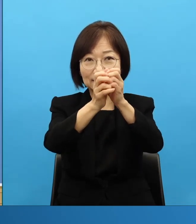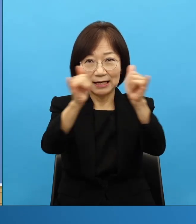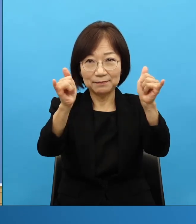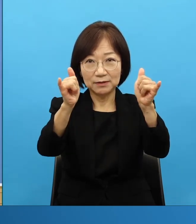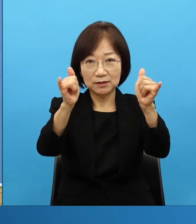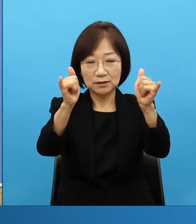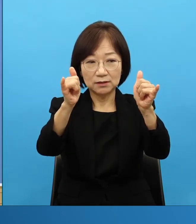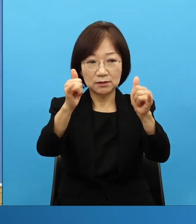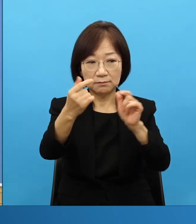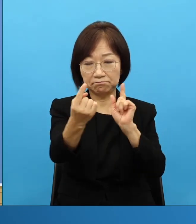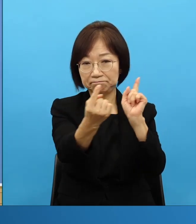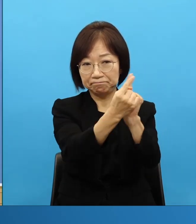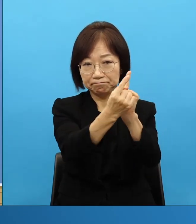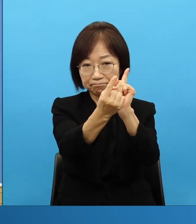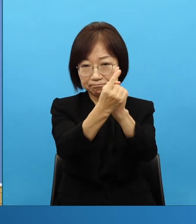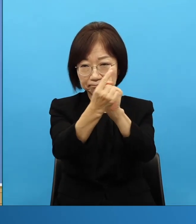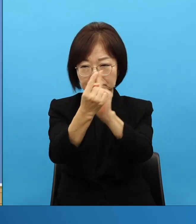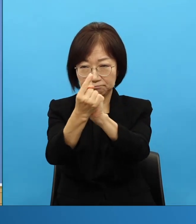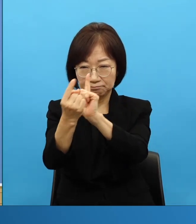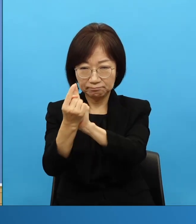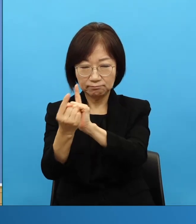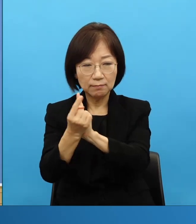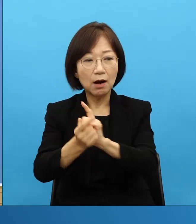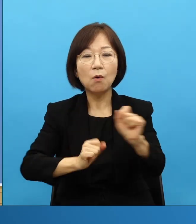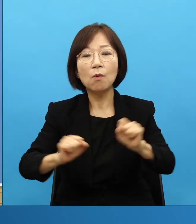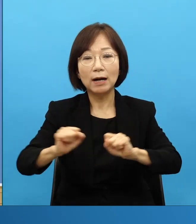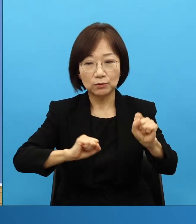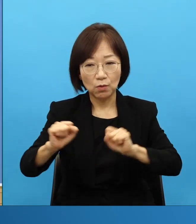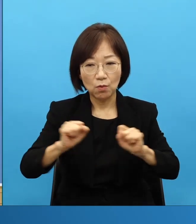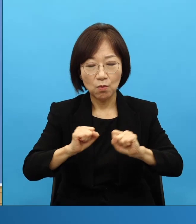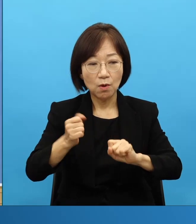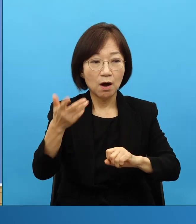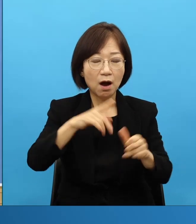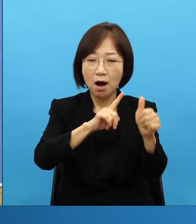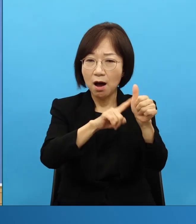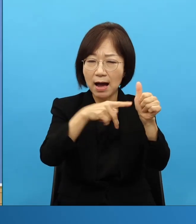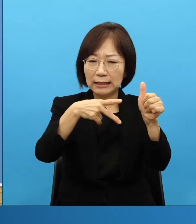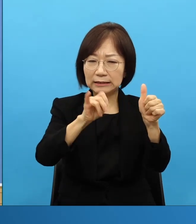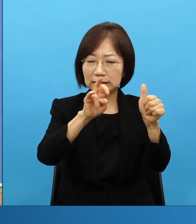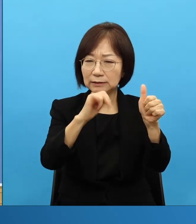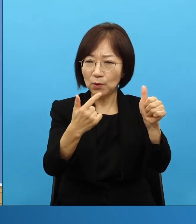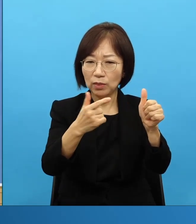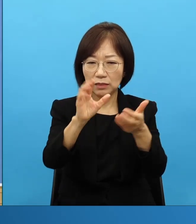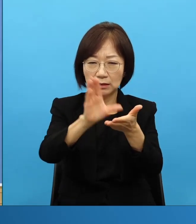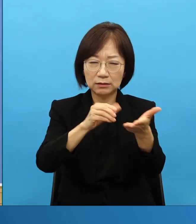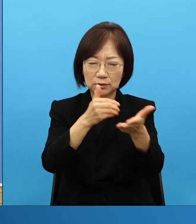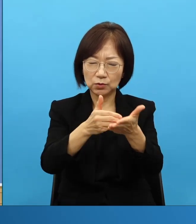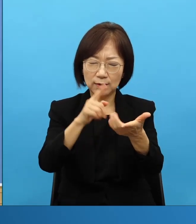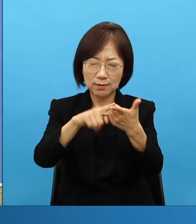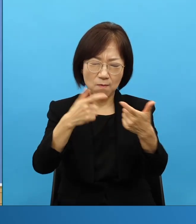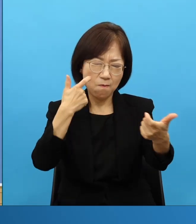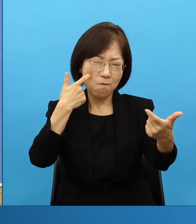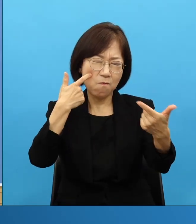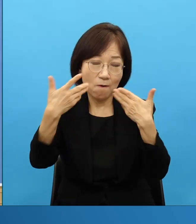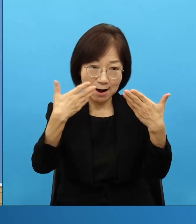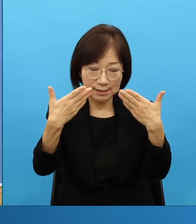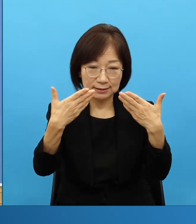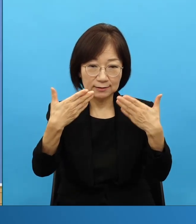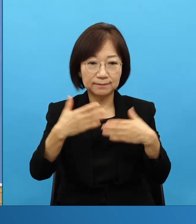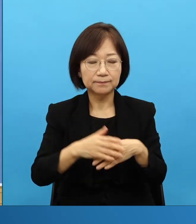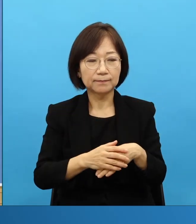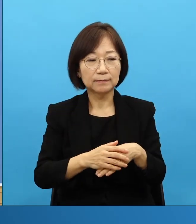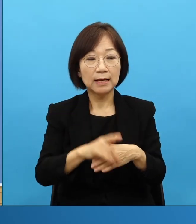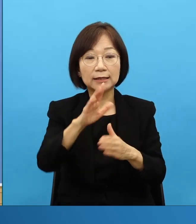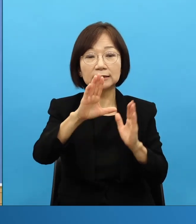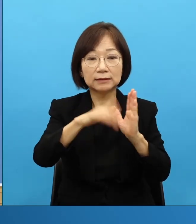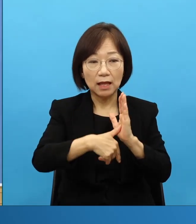statuses. 그리스도로 완전 담난 사람이에요. And he was a person who came to the complete conclusion with the gospel. 자, 여기에 하나님이 고넬료를 부르신 거예요. And it